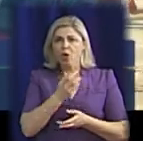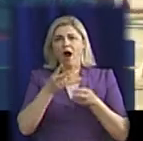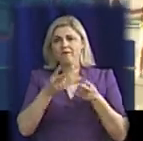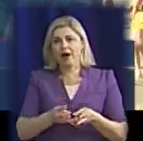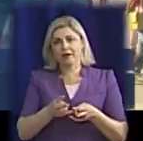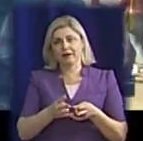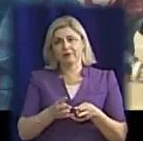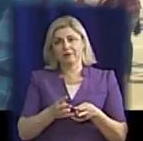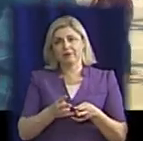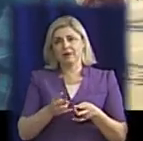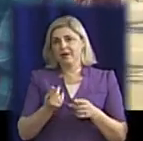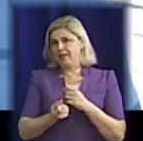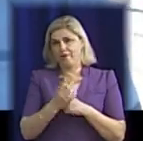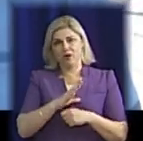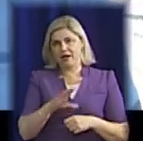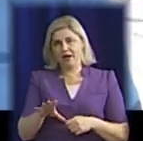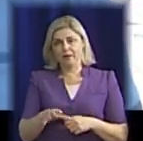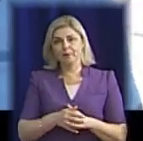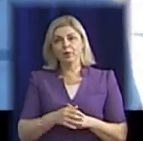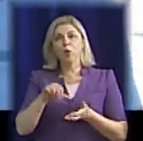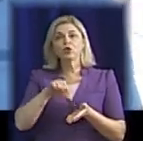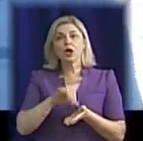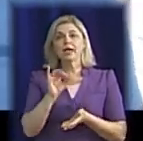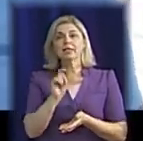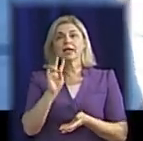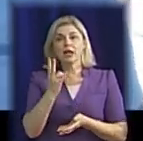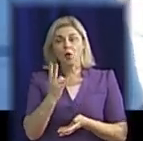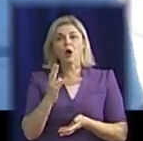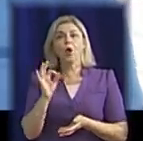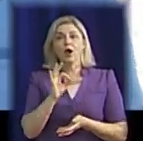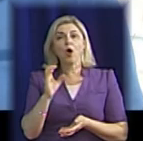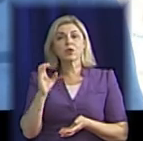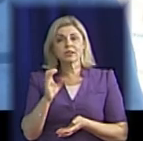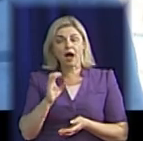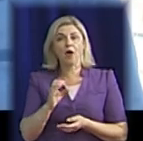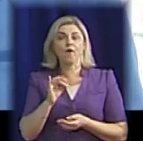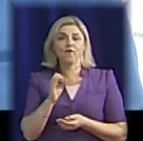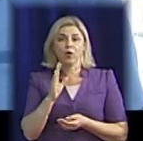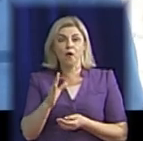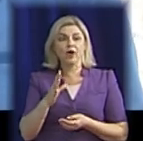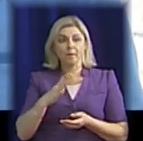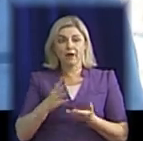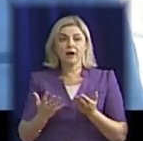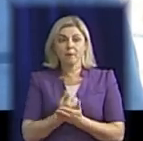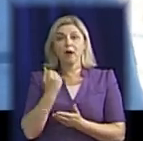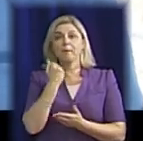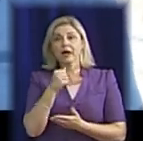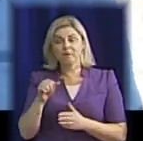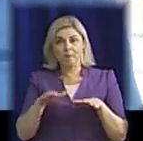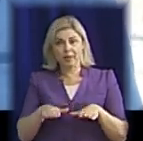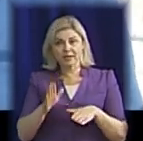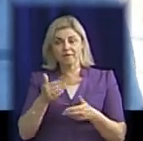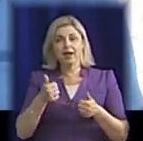аварій не виникало. Учасник з Миколаєва Олег Остахов в екіпажі яхти «Союз-М», яка здобула переможне місце в